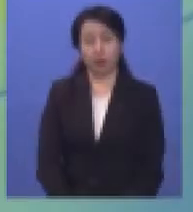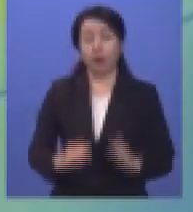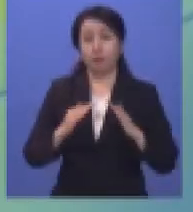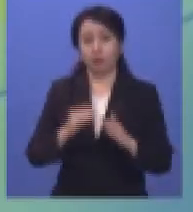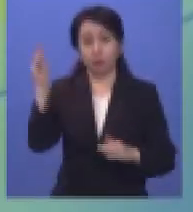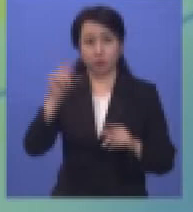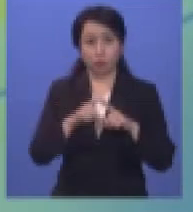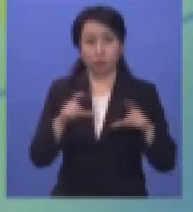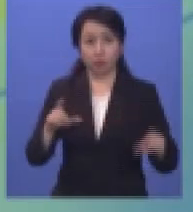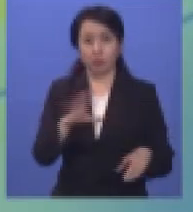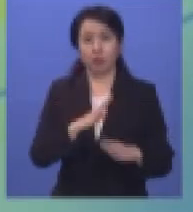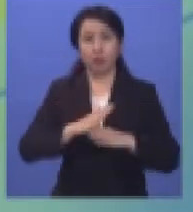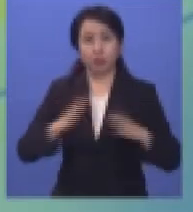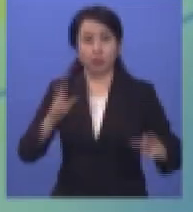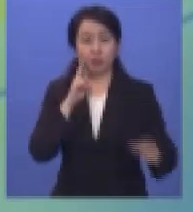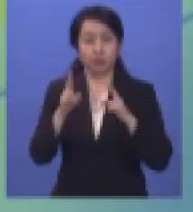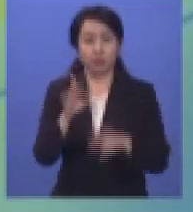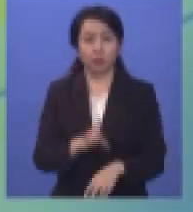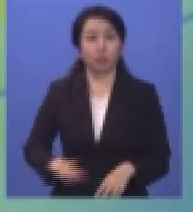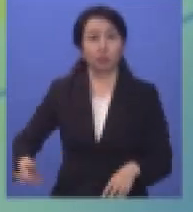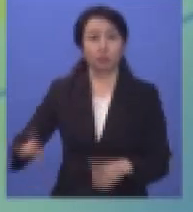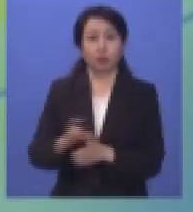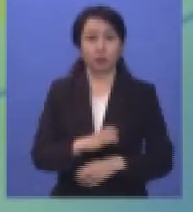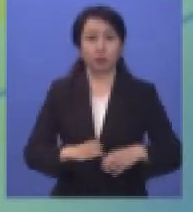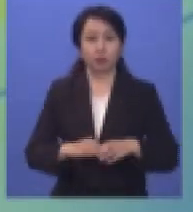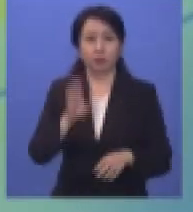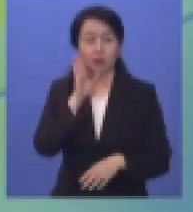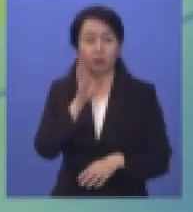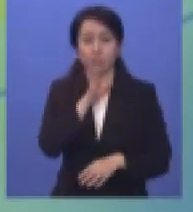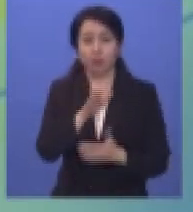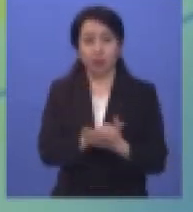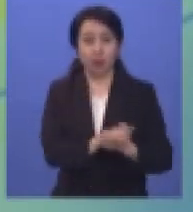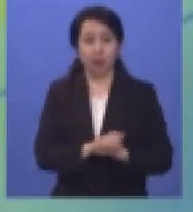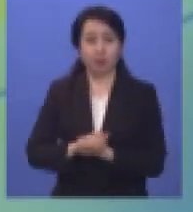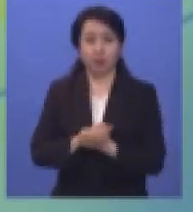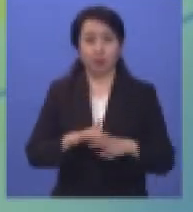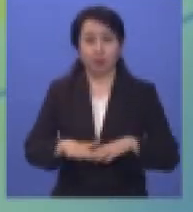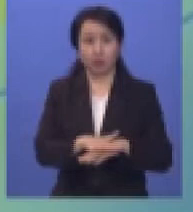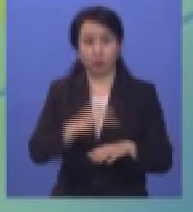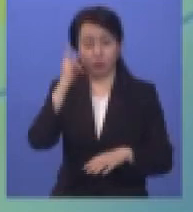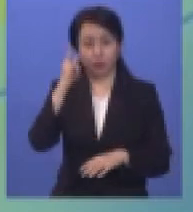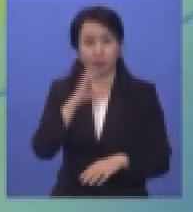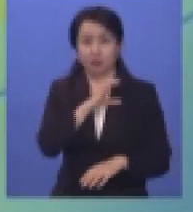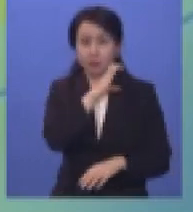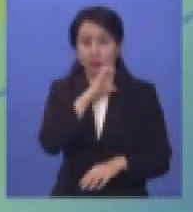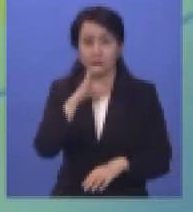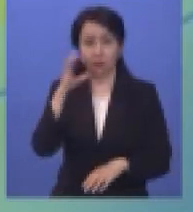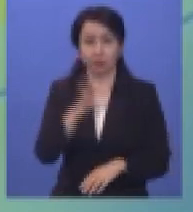Во дворце школьников состоялось расширенное заседание Республиканского совета матерей Ассамблеи народа